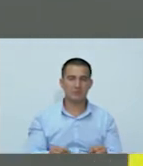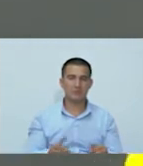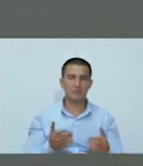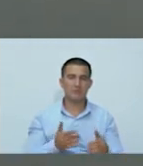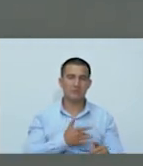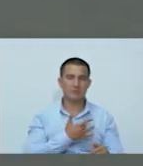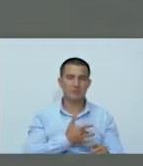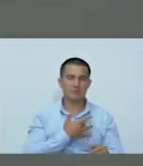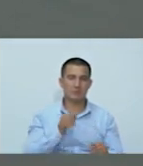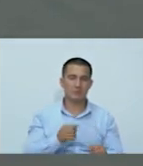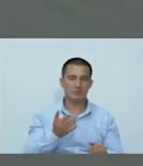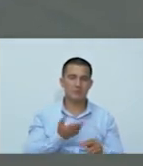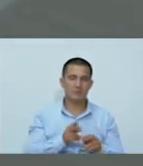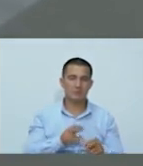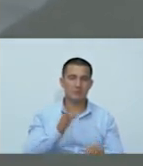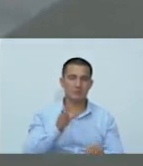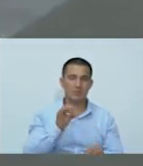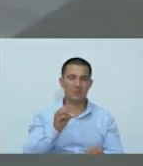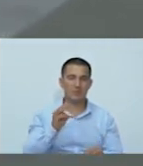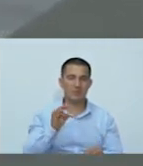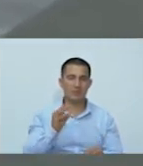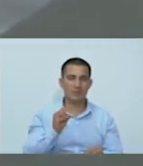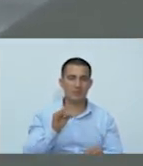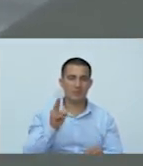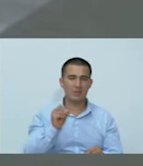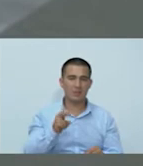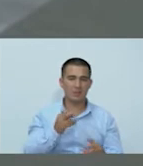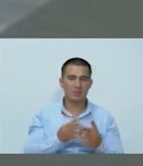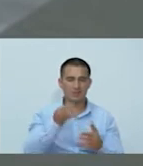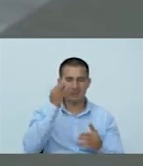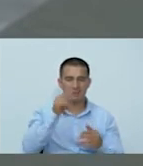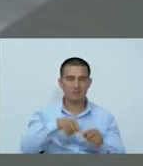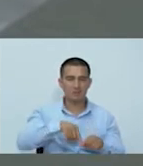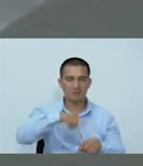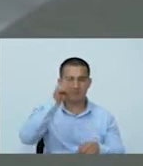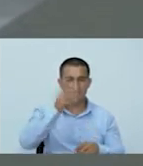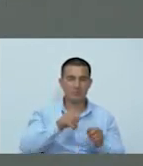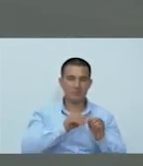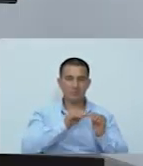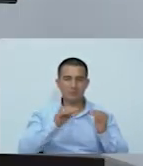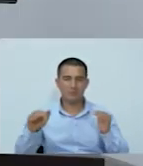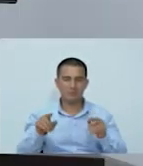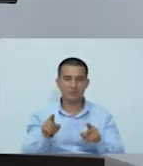xohlasangiz vertikal, xohlasangiz gorizontal holatda yopishtirishingiz mumkin.